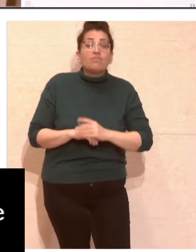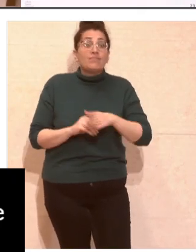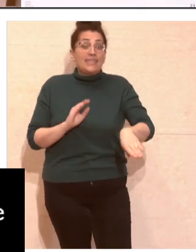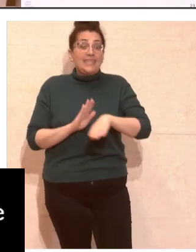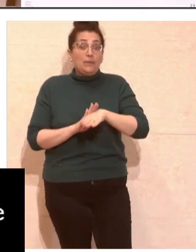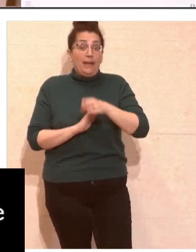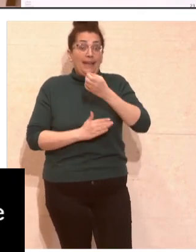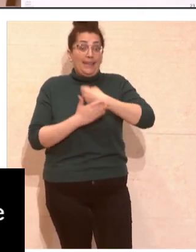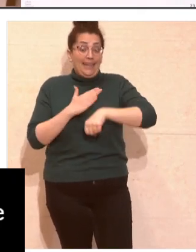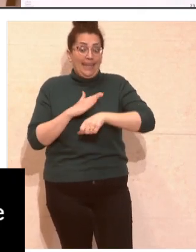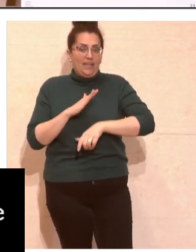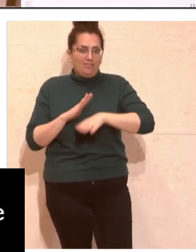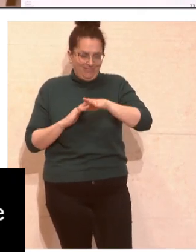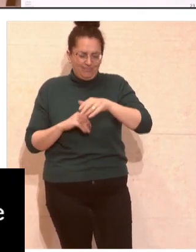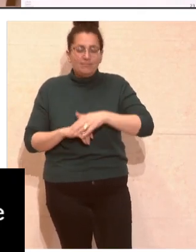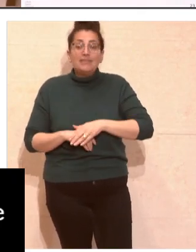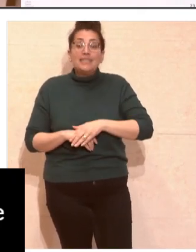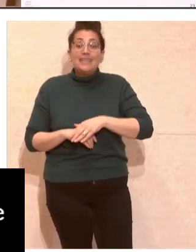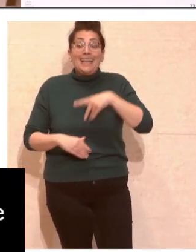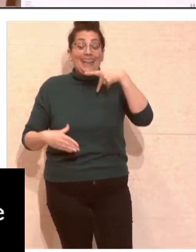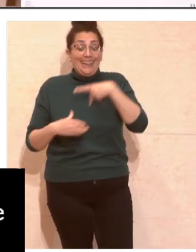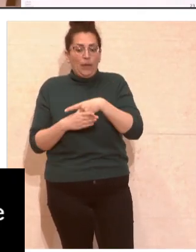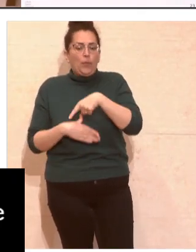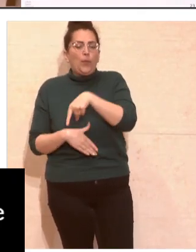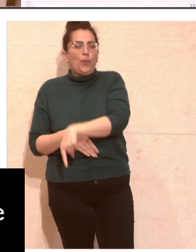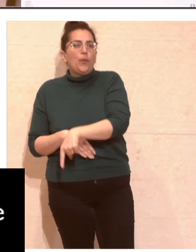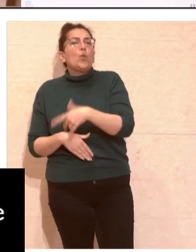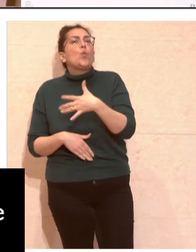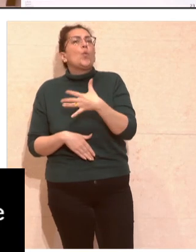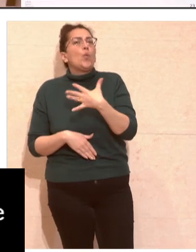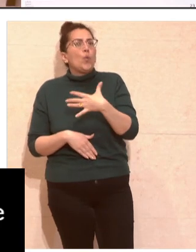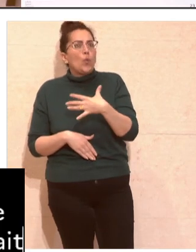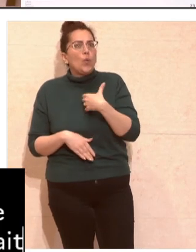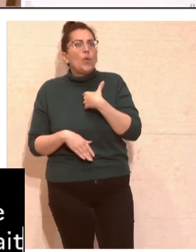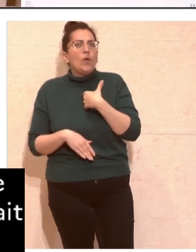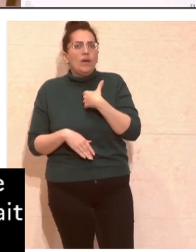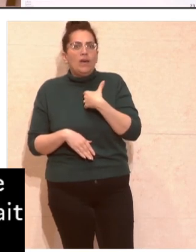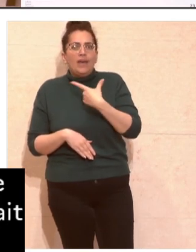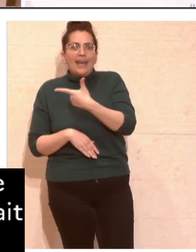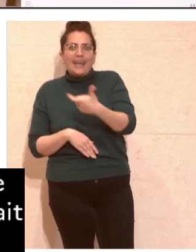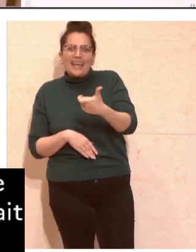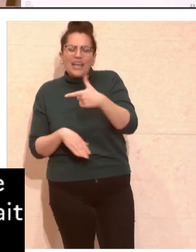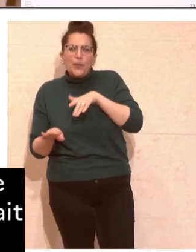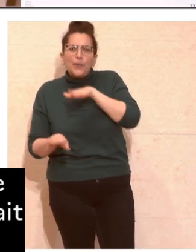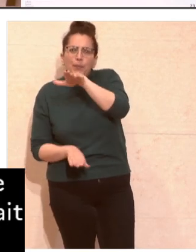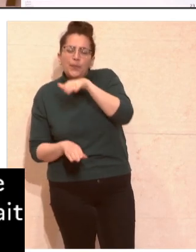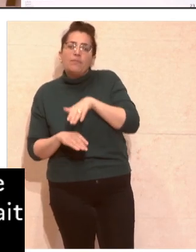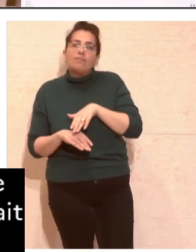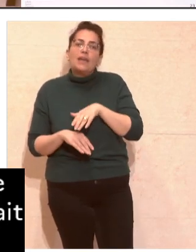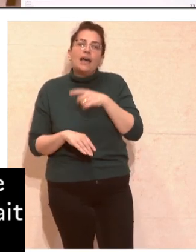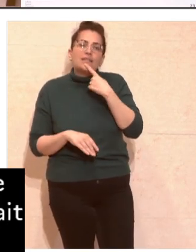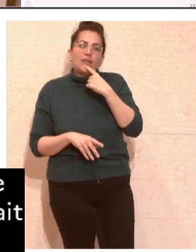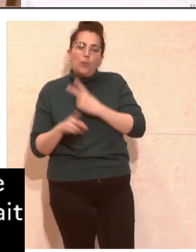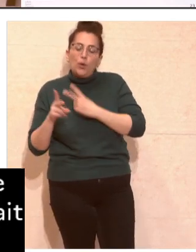composition est très, très forte en termes de sommeil paradoxal et on voit que ça pourrait être une hypothèse comme quoi que le sommeil paradoxal pourrait jouer un